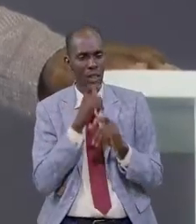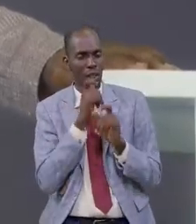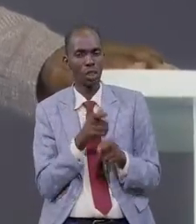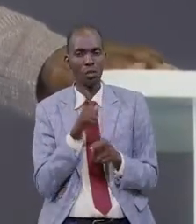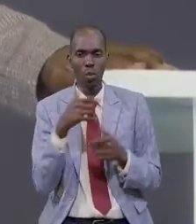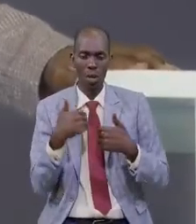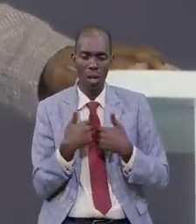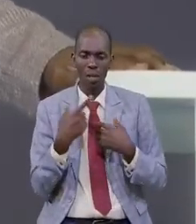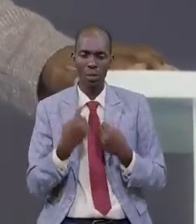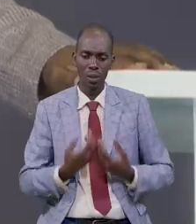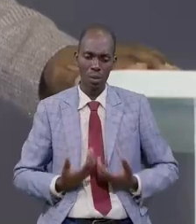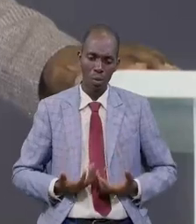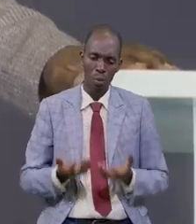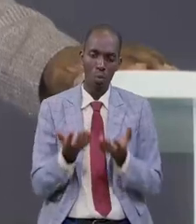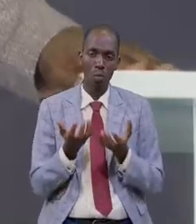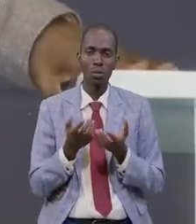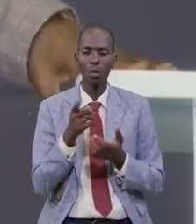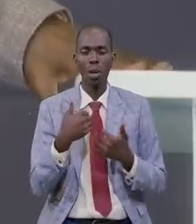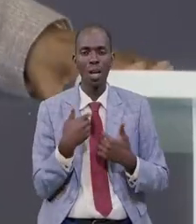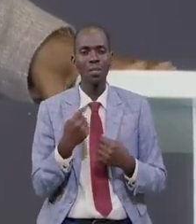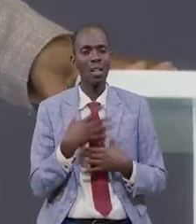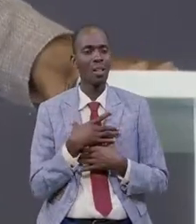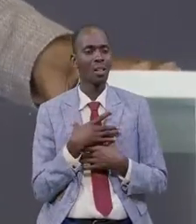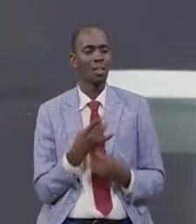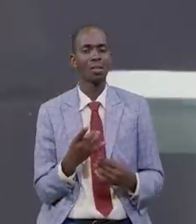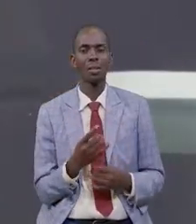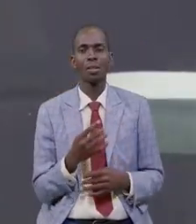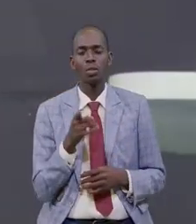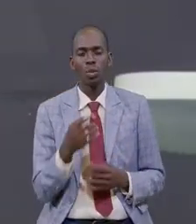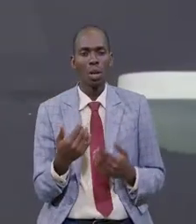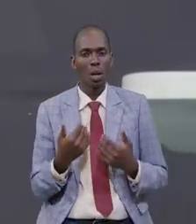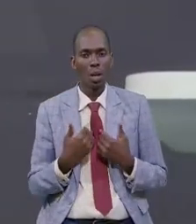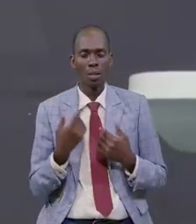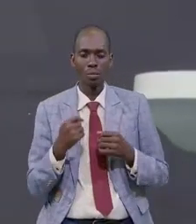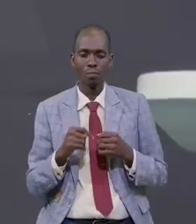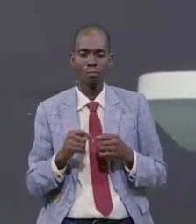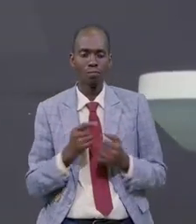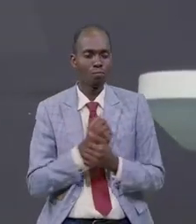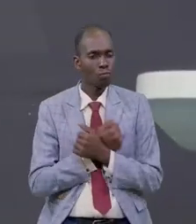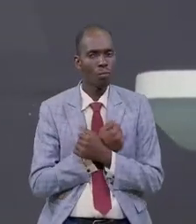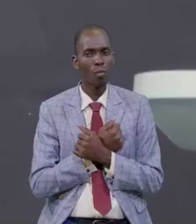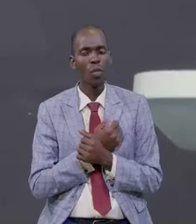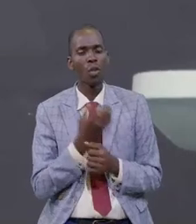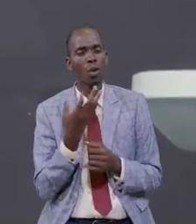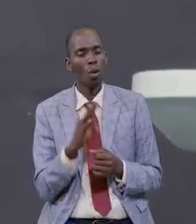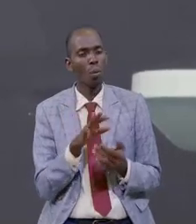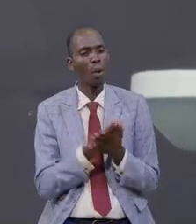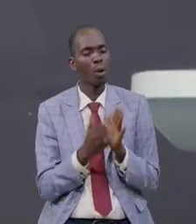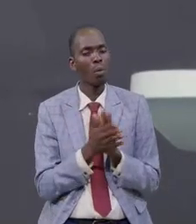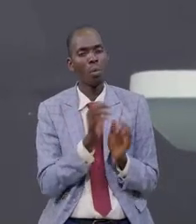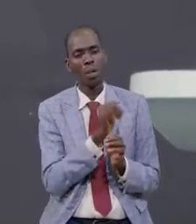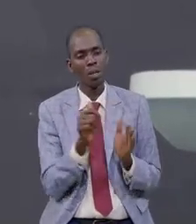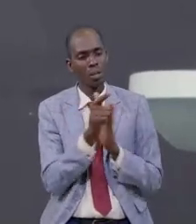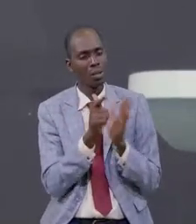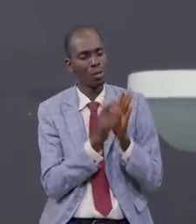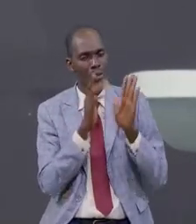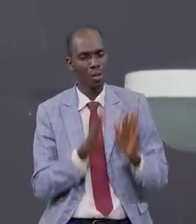le désir tu tu as le penchant d'être ça c'est